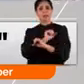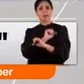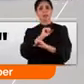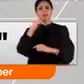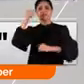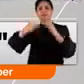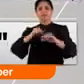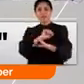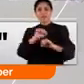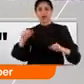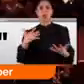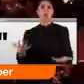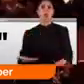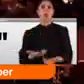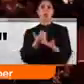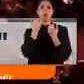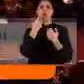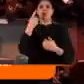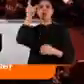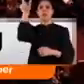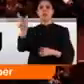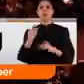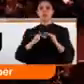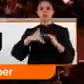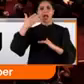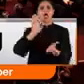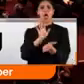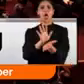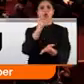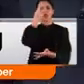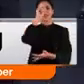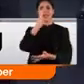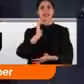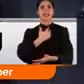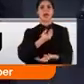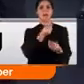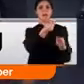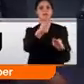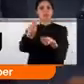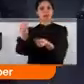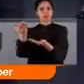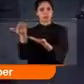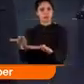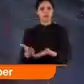kısır döngüden kurtardık. Cumhurbaşkanı daha sonra ödülleri tek tek sahiplerine takdim etti.